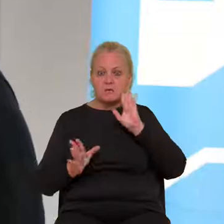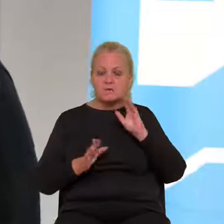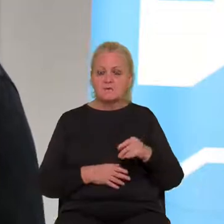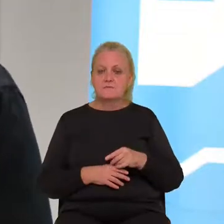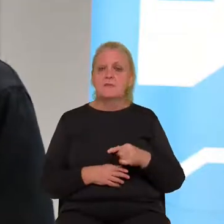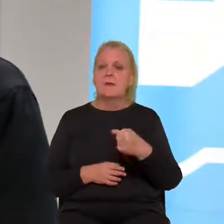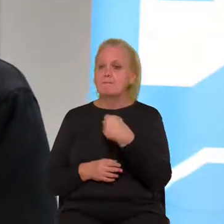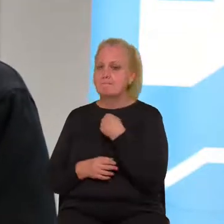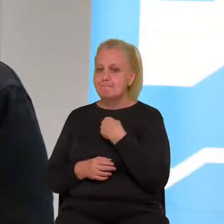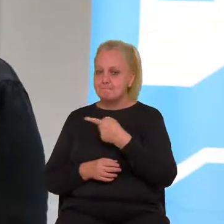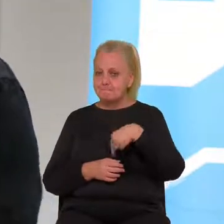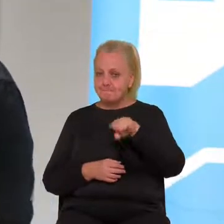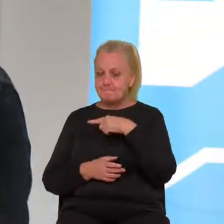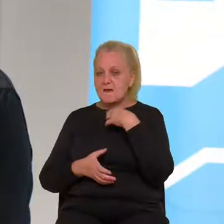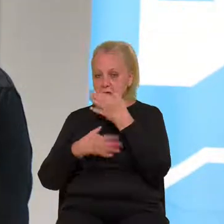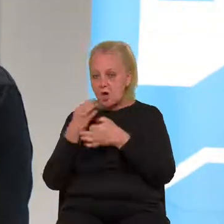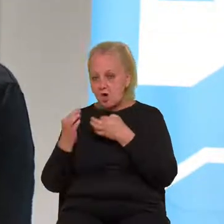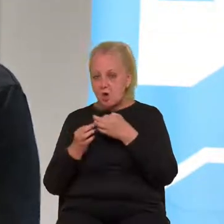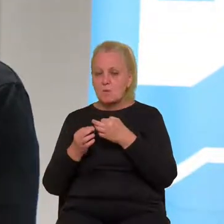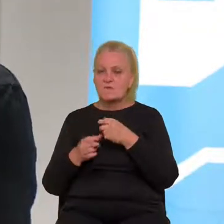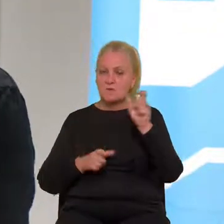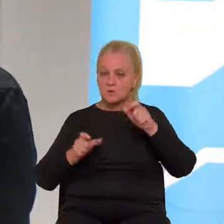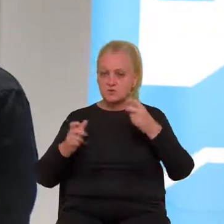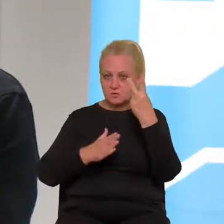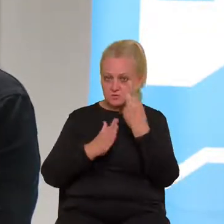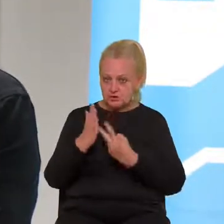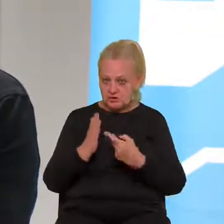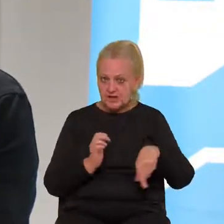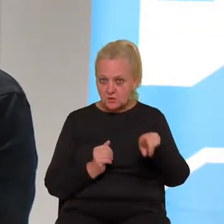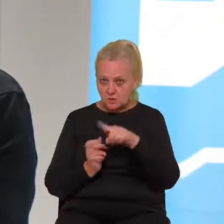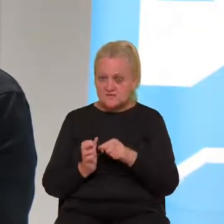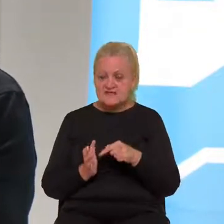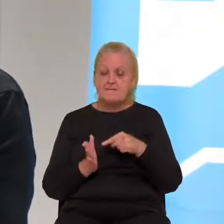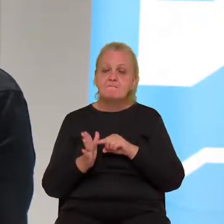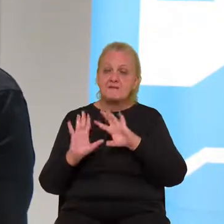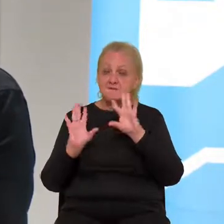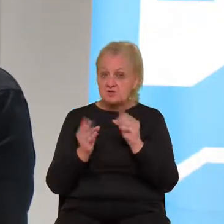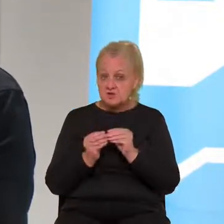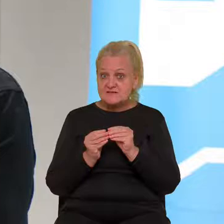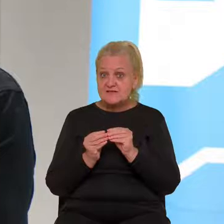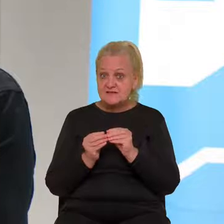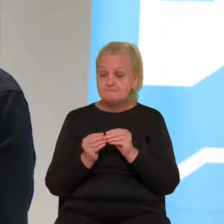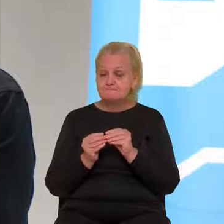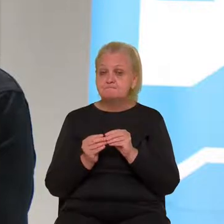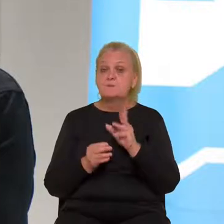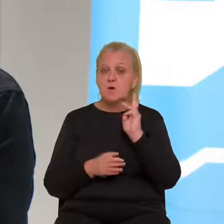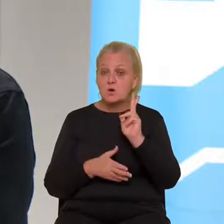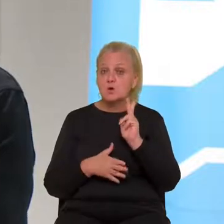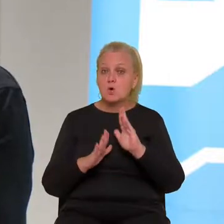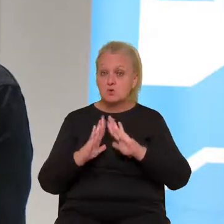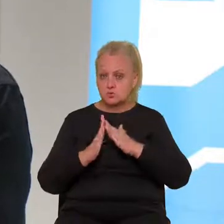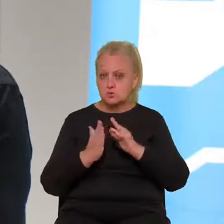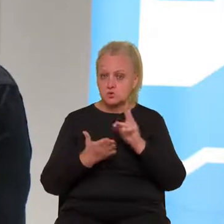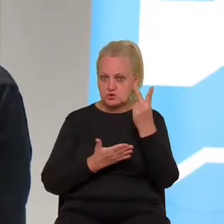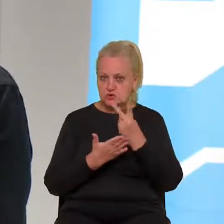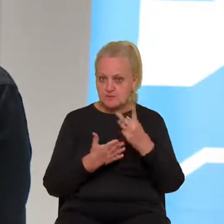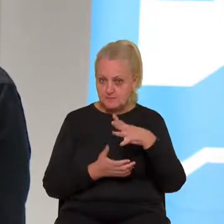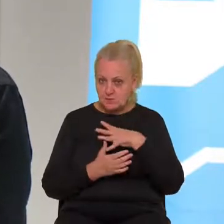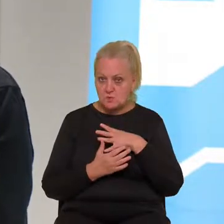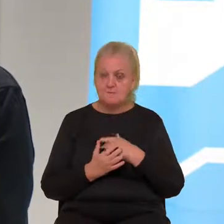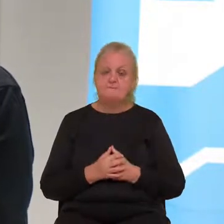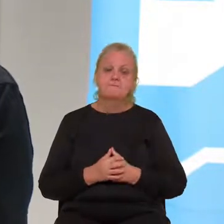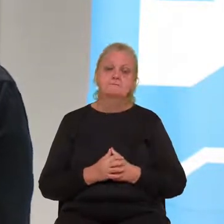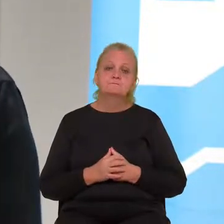wspomnieliśmy o czytelnikach, czytelniczkach i wszystkich tych, którzy książkę czytali, to może